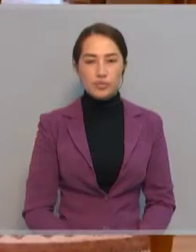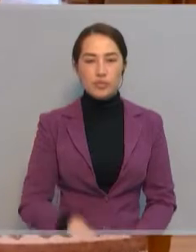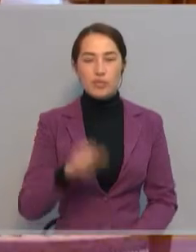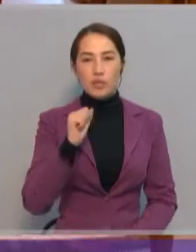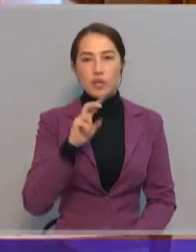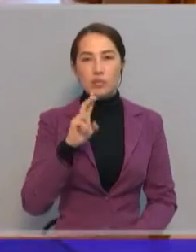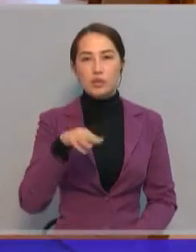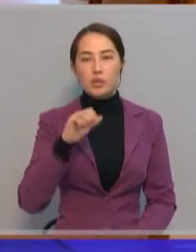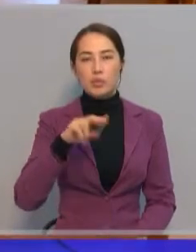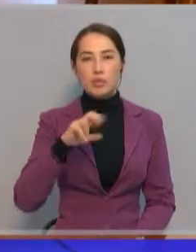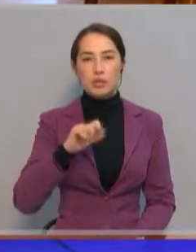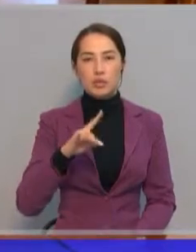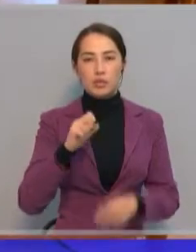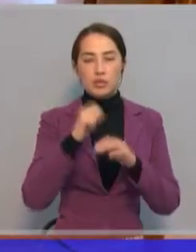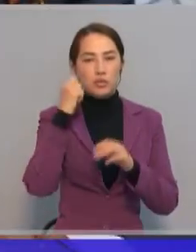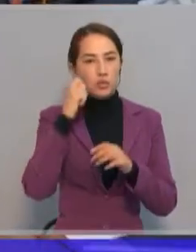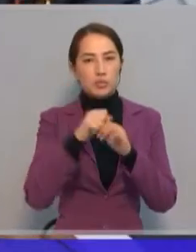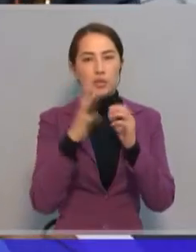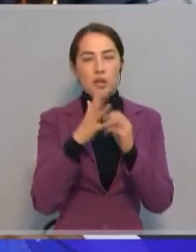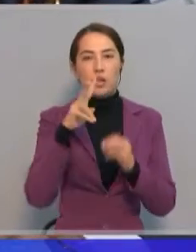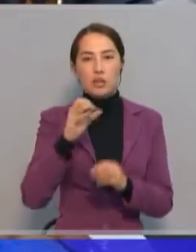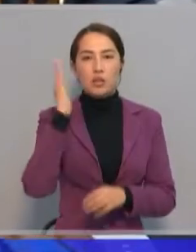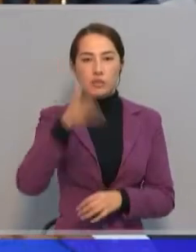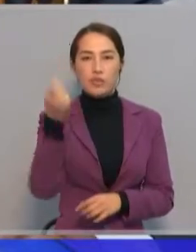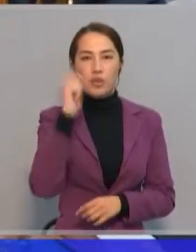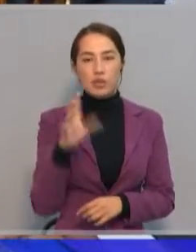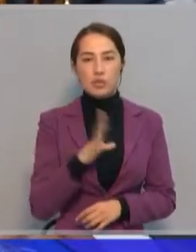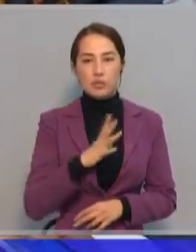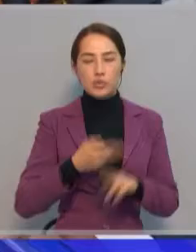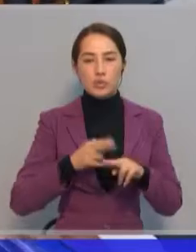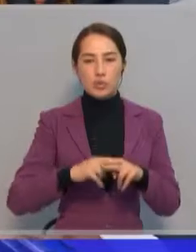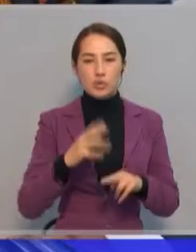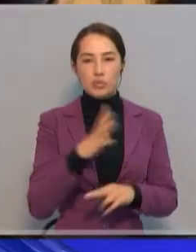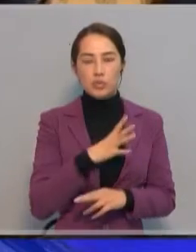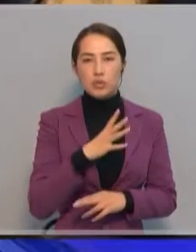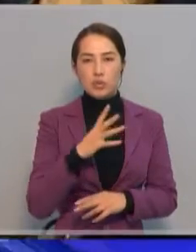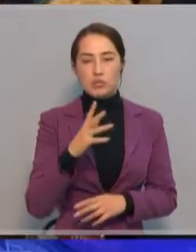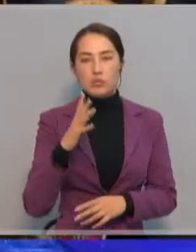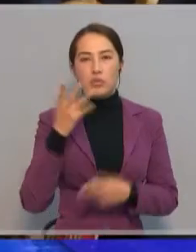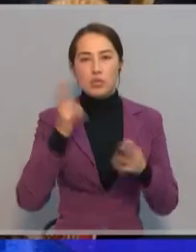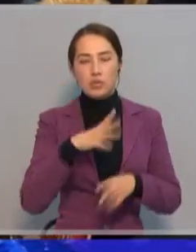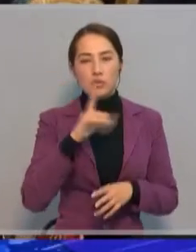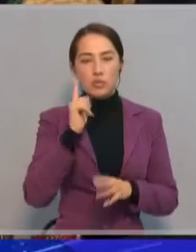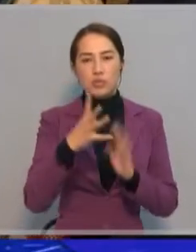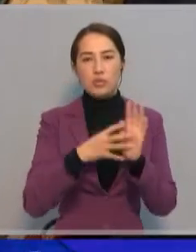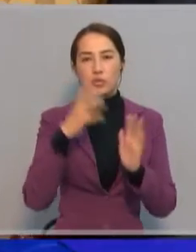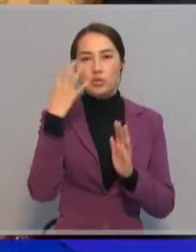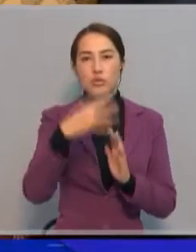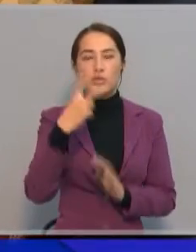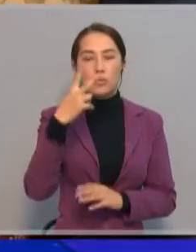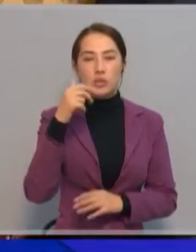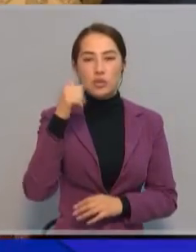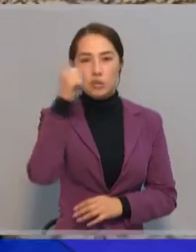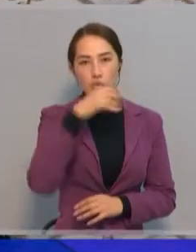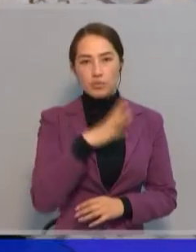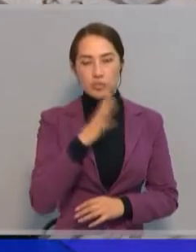Әбжаппар Қария 15 жасында өз еркімен майданға аттанған жауынгер. Елбасына қара бұлт үйірілген тұста қарап қала алмаған азамат 1942 жылы соғысқа